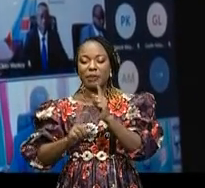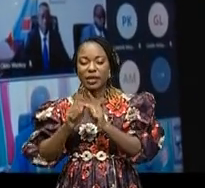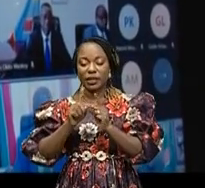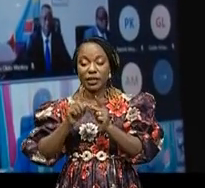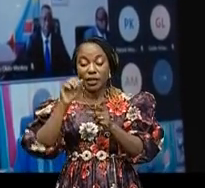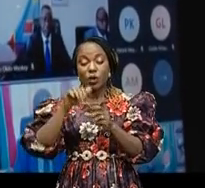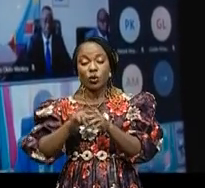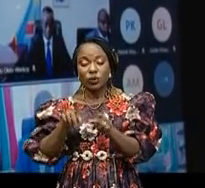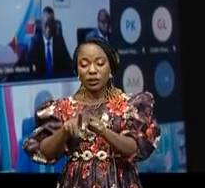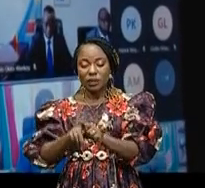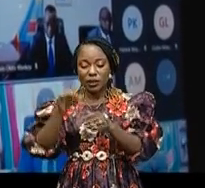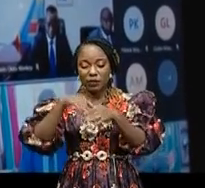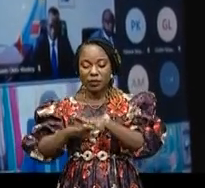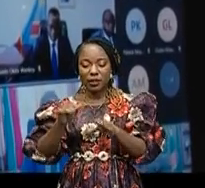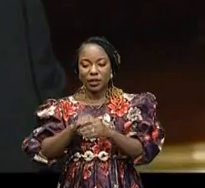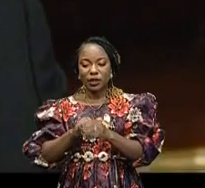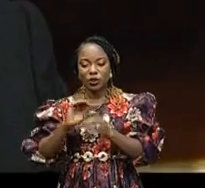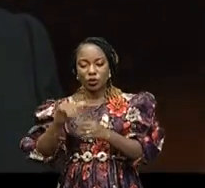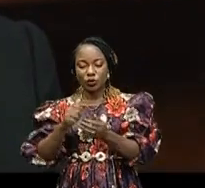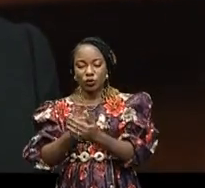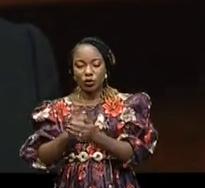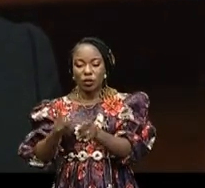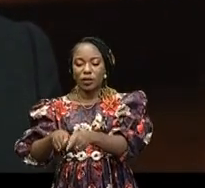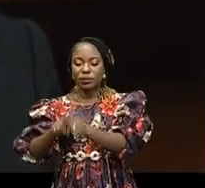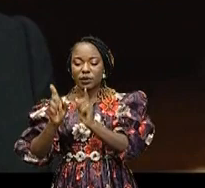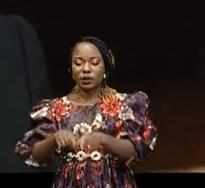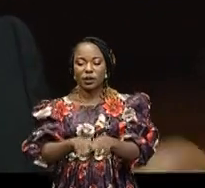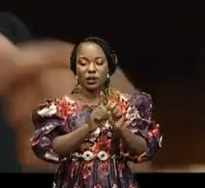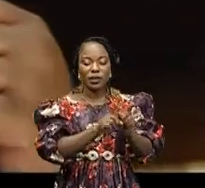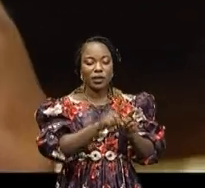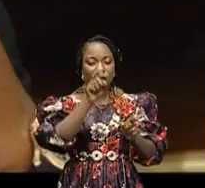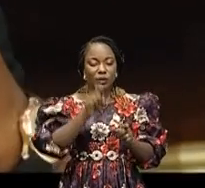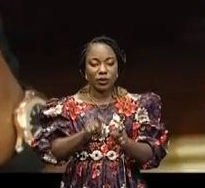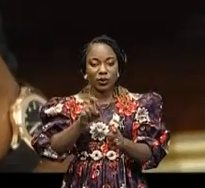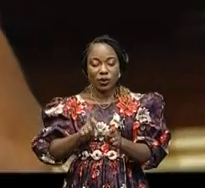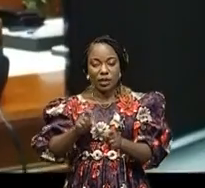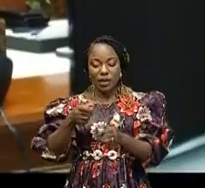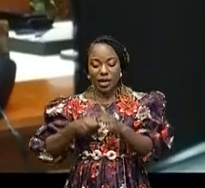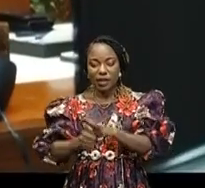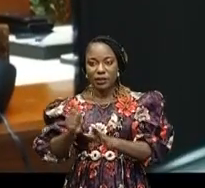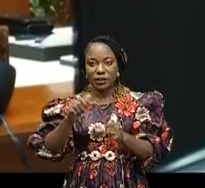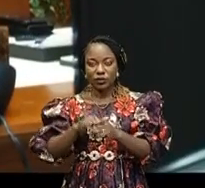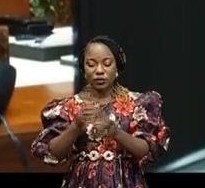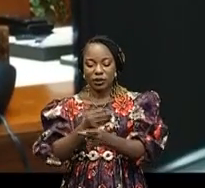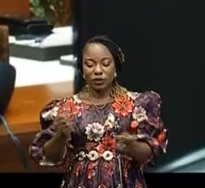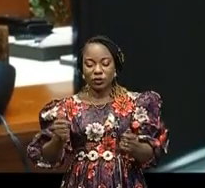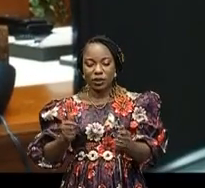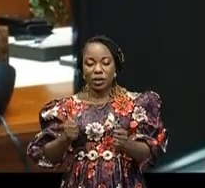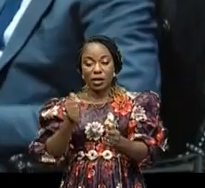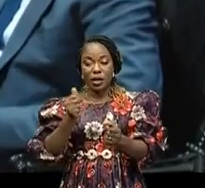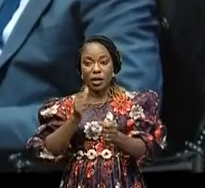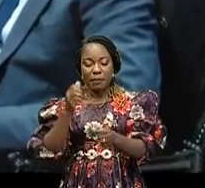que cela implique dans les chefs de tous les gestionnaires de crédit la culture de la gestion axée sur les résultats par